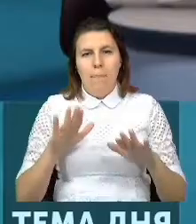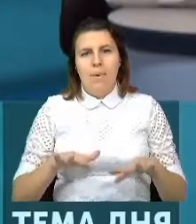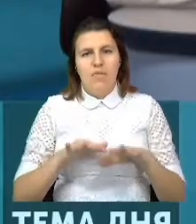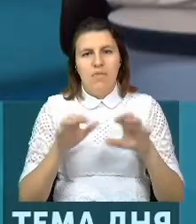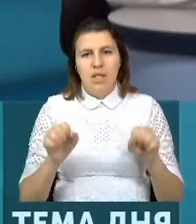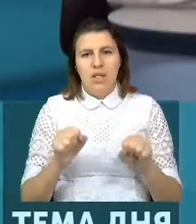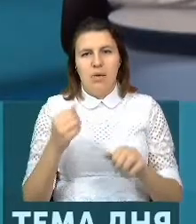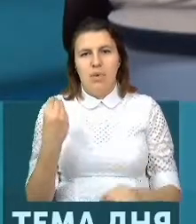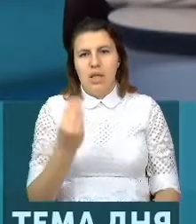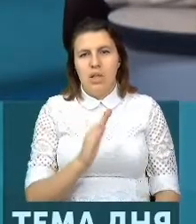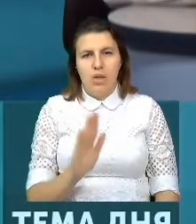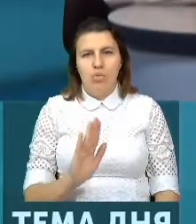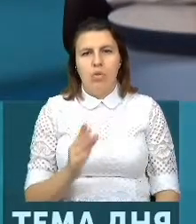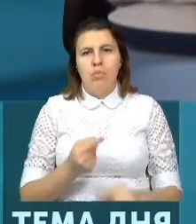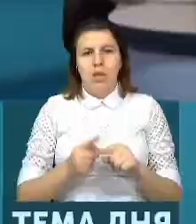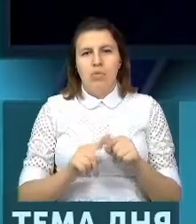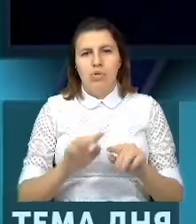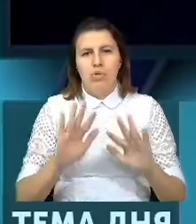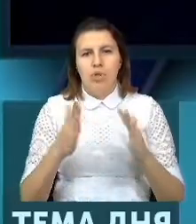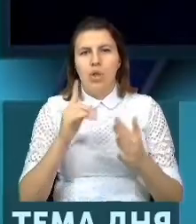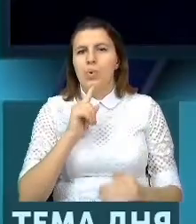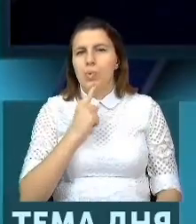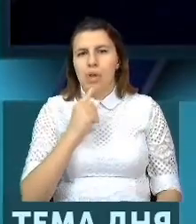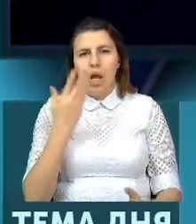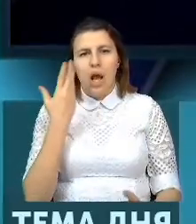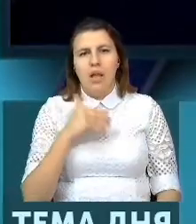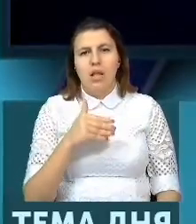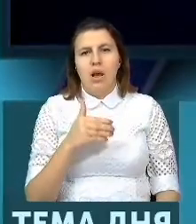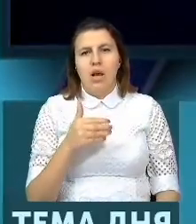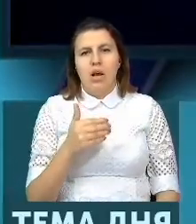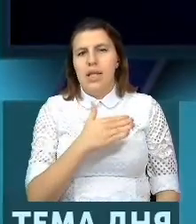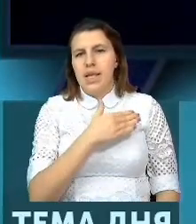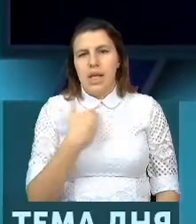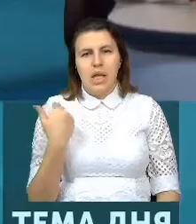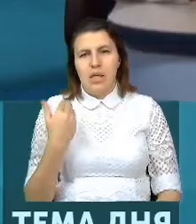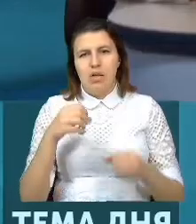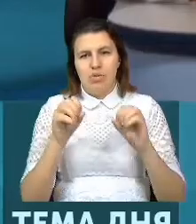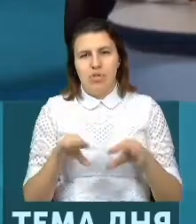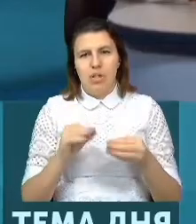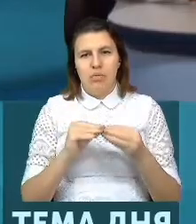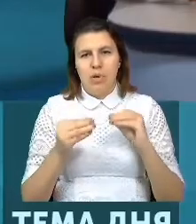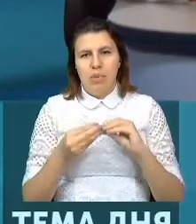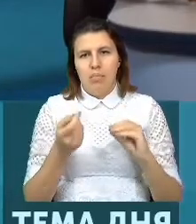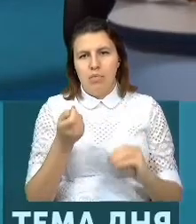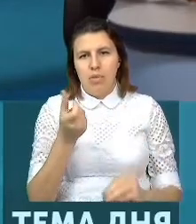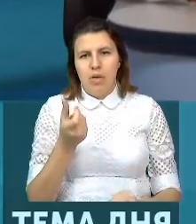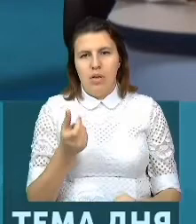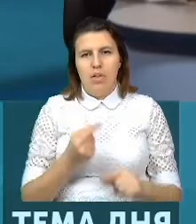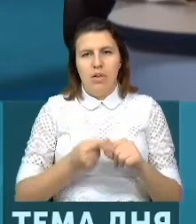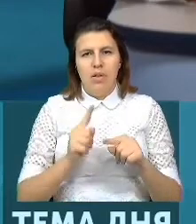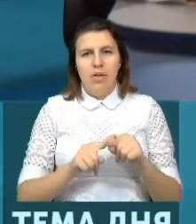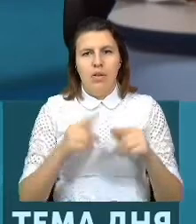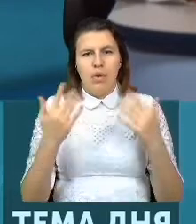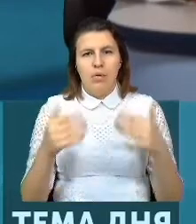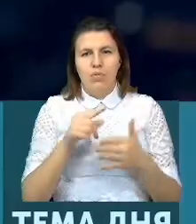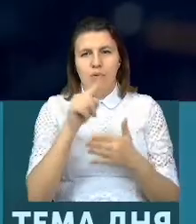вот случаются трудности, когда не хотят решить такую маленькую, в принципе, проблему. Дивіться, ви вже торкнулися цього питання. На